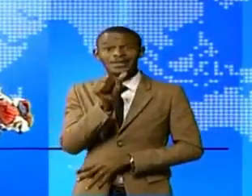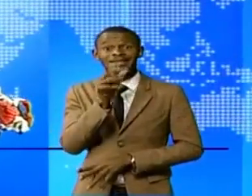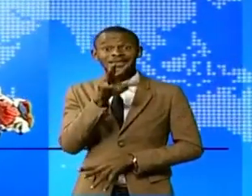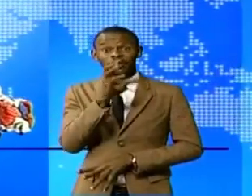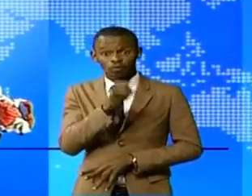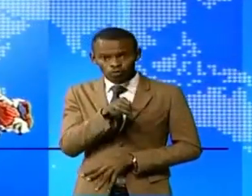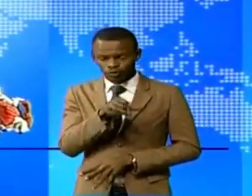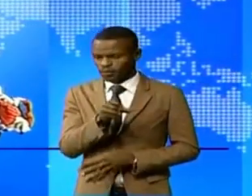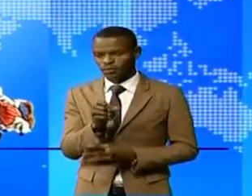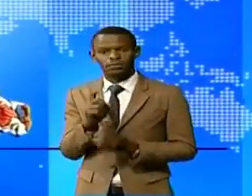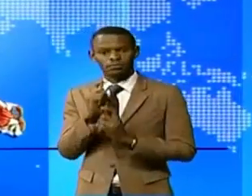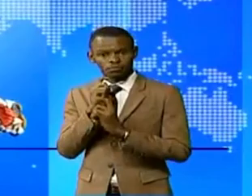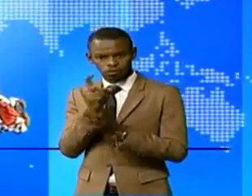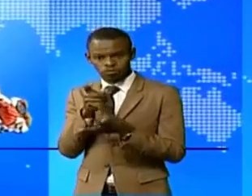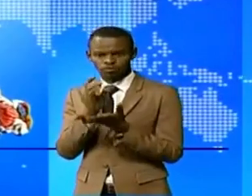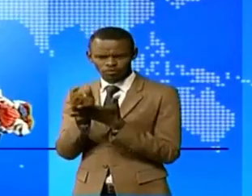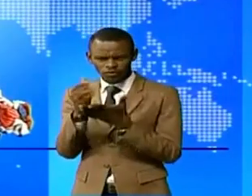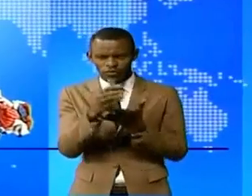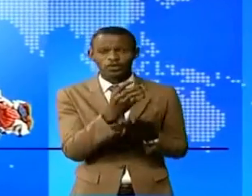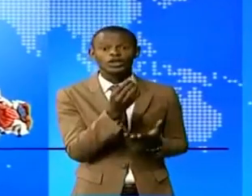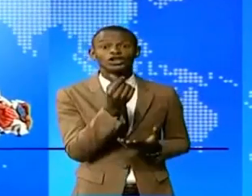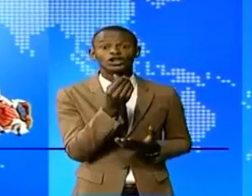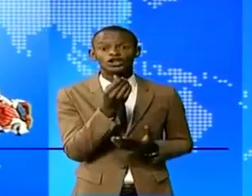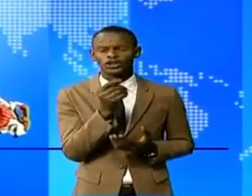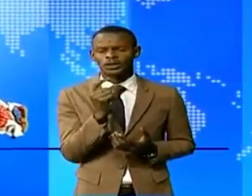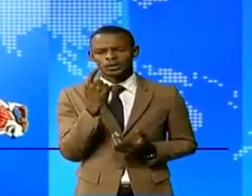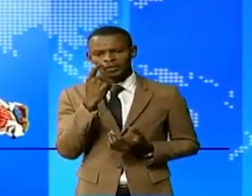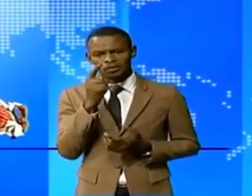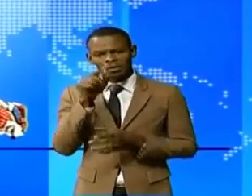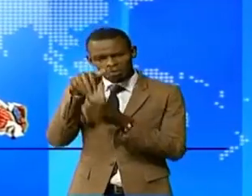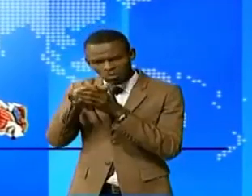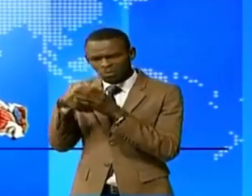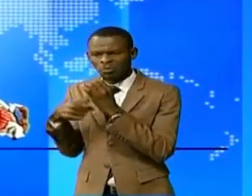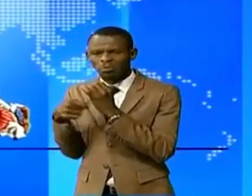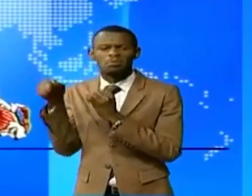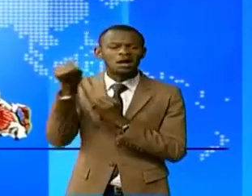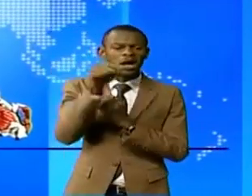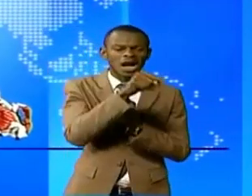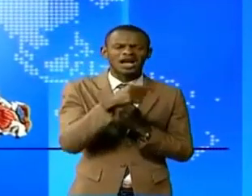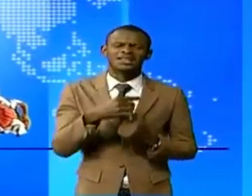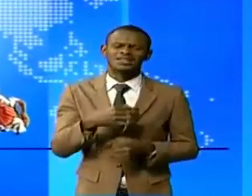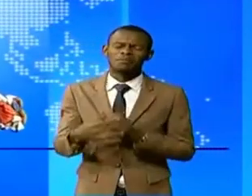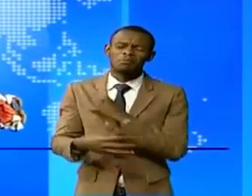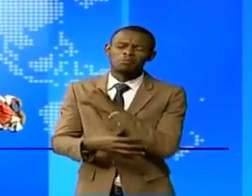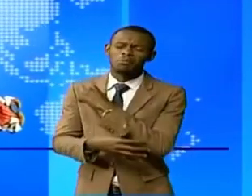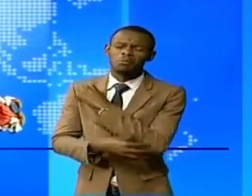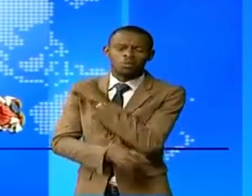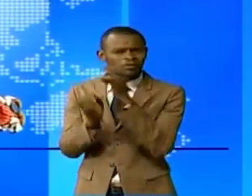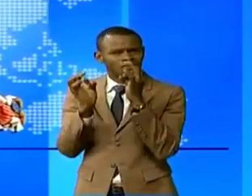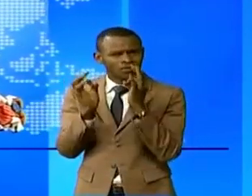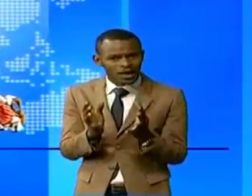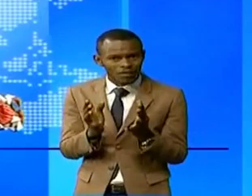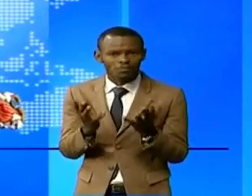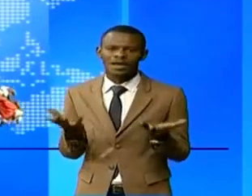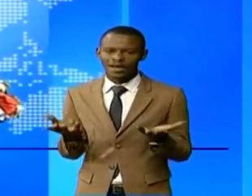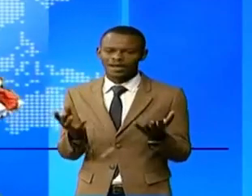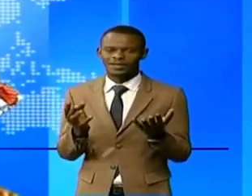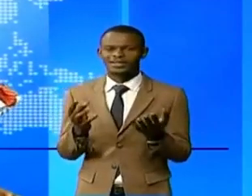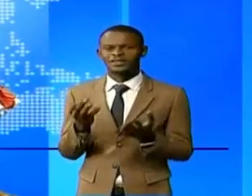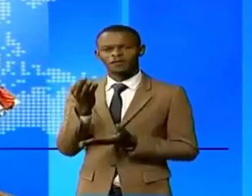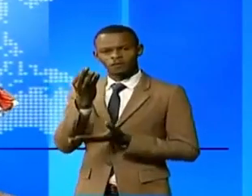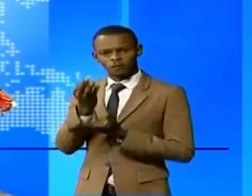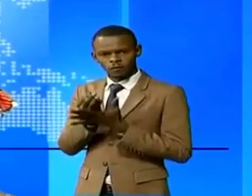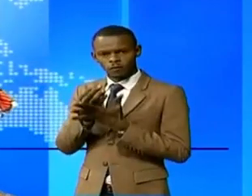à distribuer à la population qui y réside. C'est le Fonds social pour plutôt le Fonds social qui a procédé à